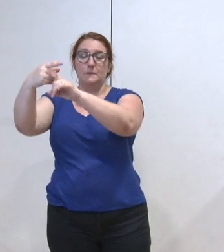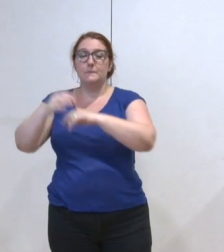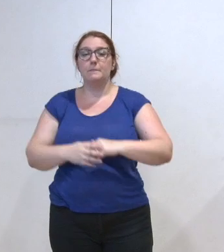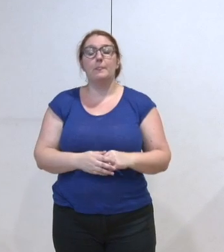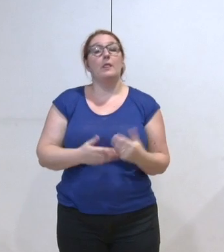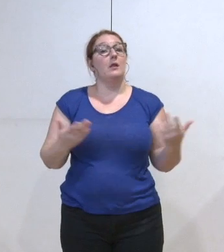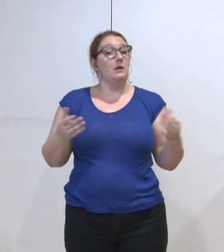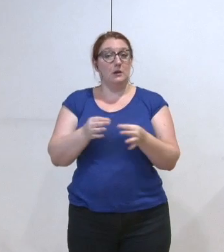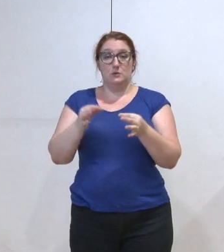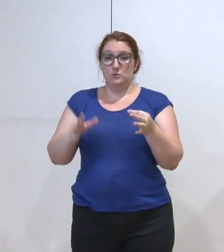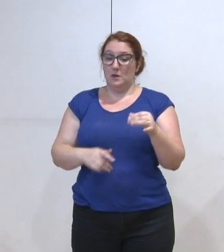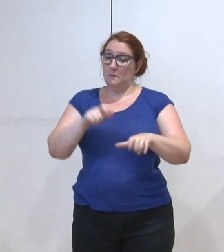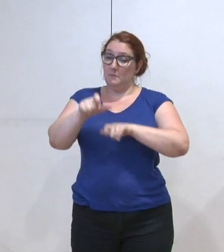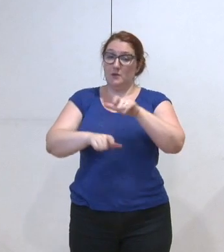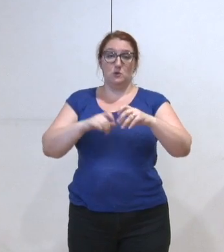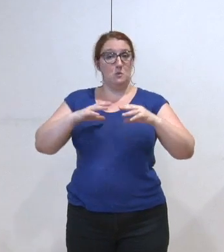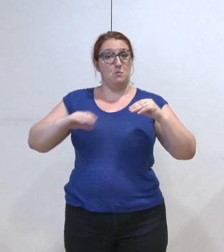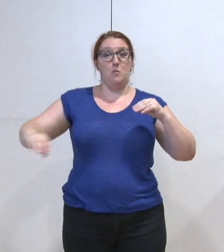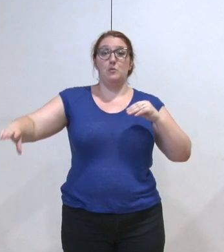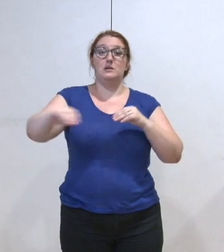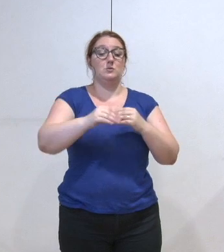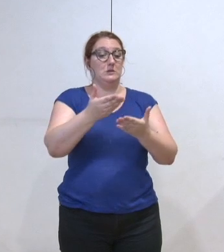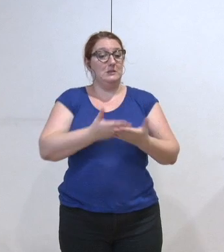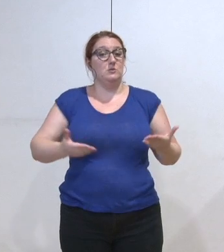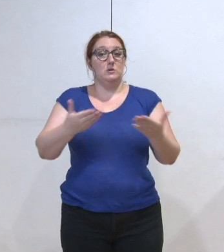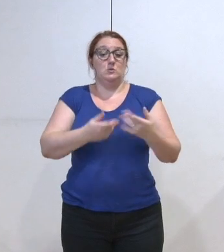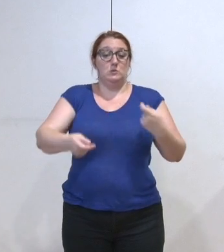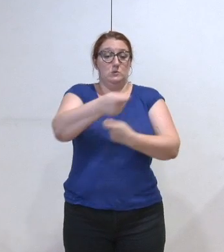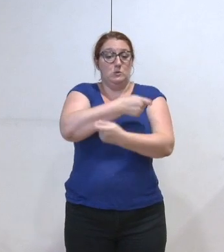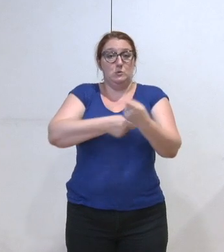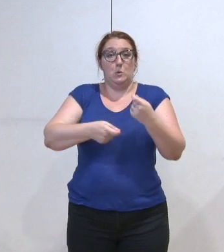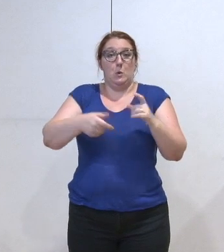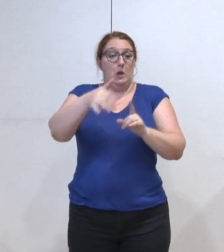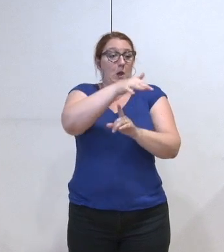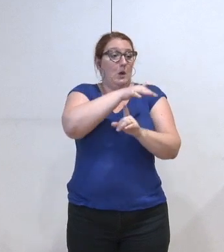population qui ont décroché avec la situation socio-économique que nous